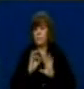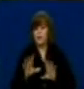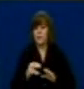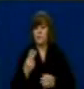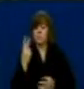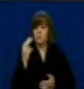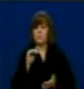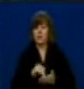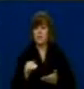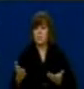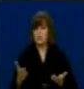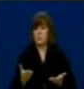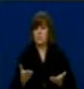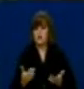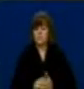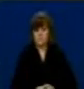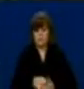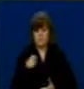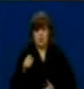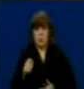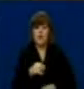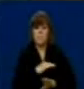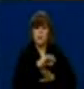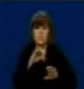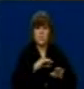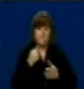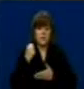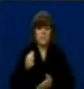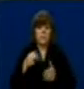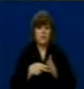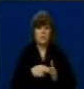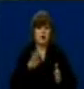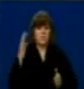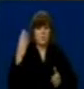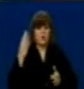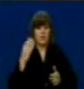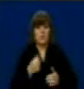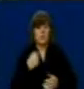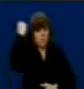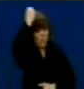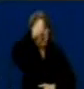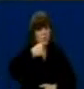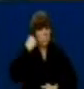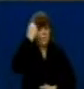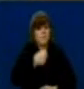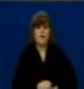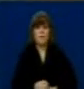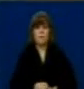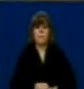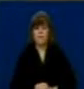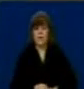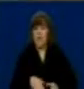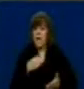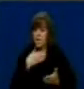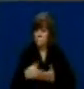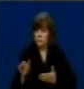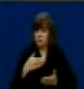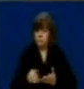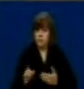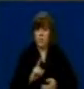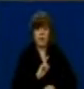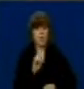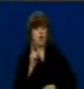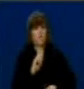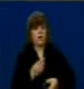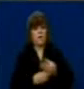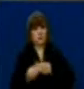euro. Me këtë projekt ligj për buxhetin 2014, Kosova është mall që duhet harxhuar dhe jo ekonomi